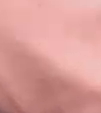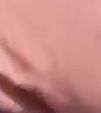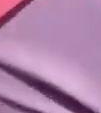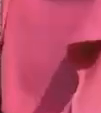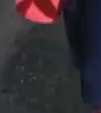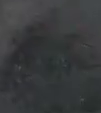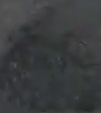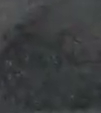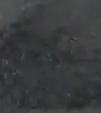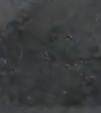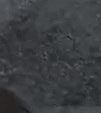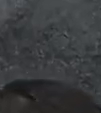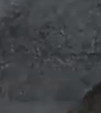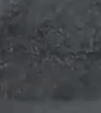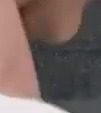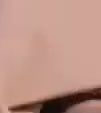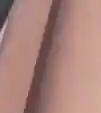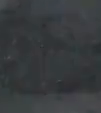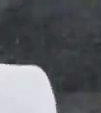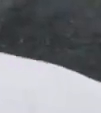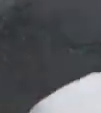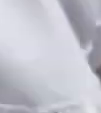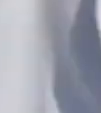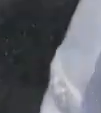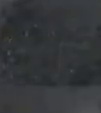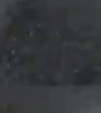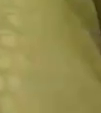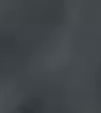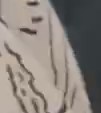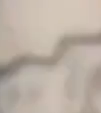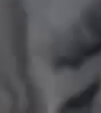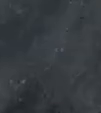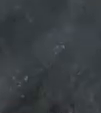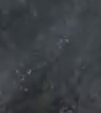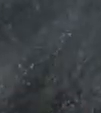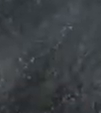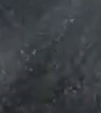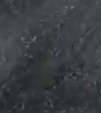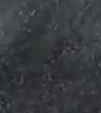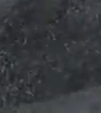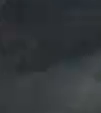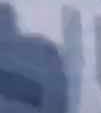pagi, objek wisata religi Desa Karanggendeg, Boyolali, Jawa Tengah ini diserbu pengunjung, termasuk anak-anak.